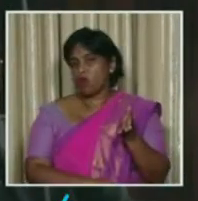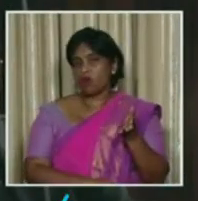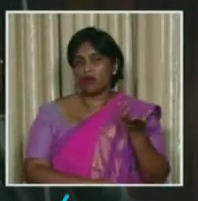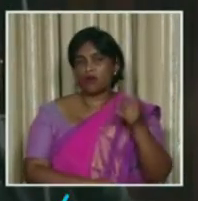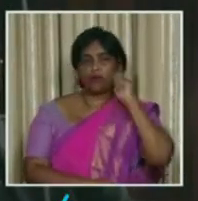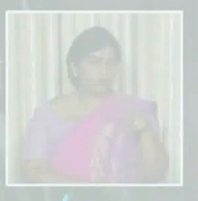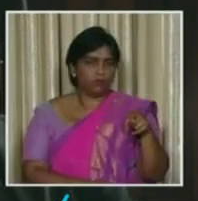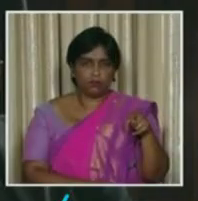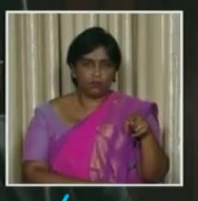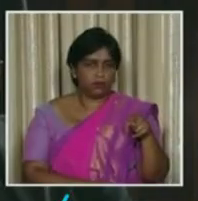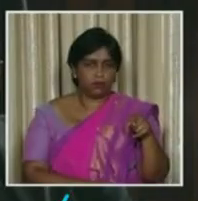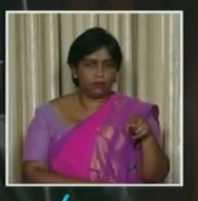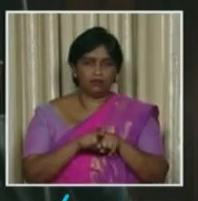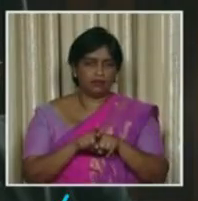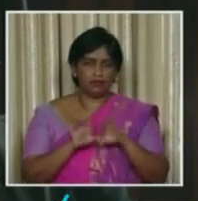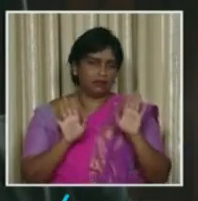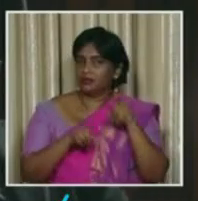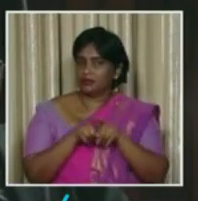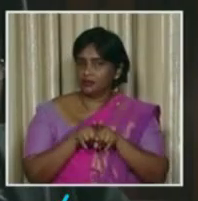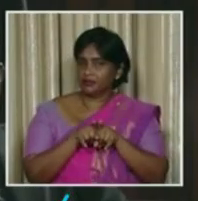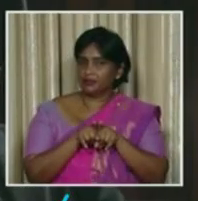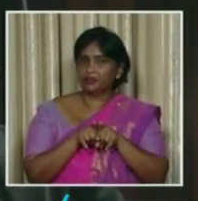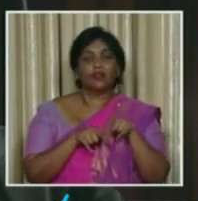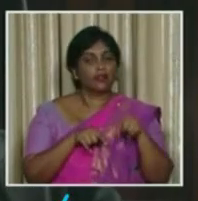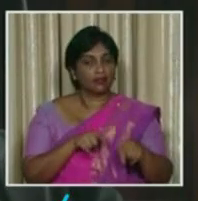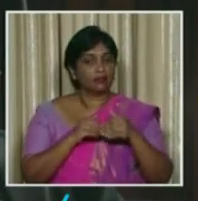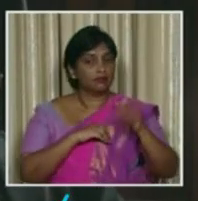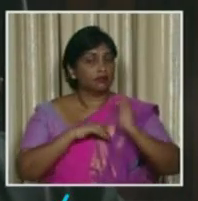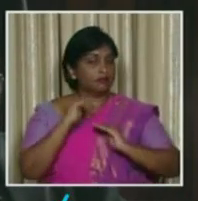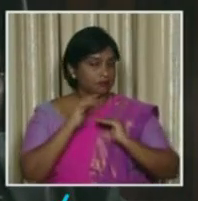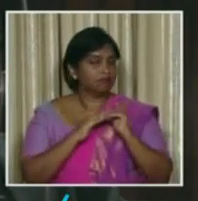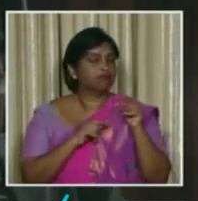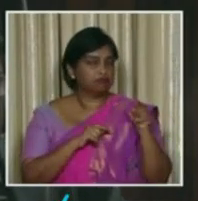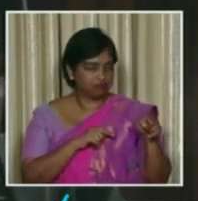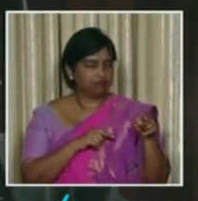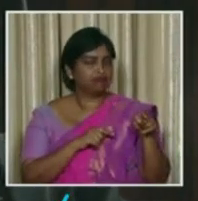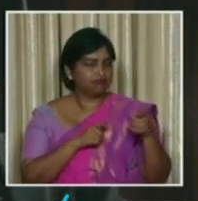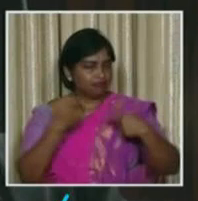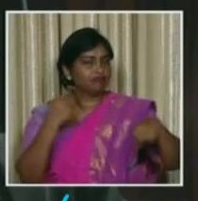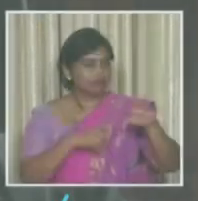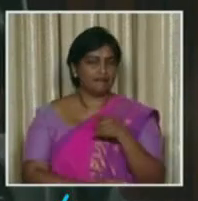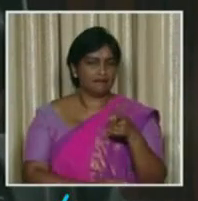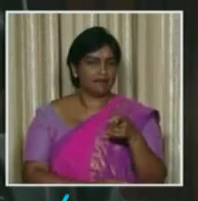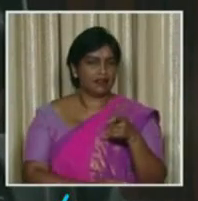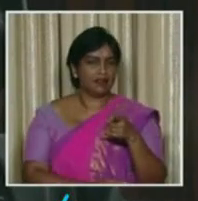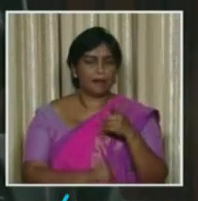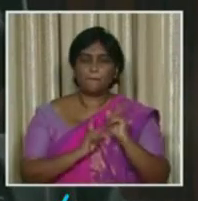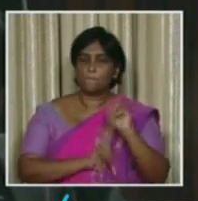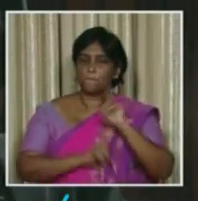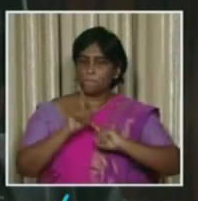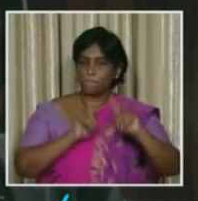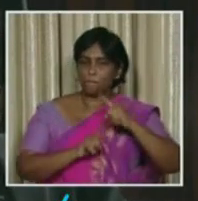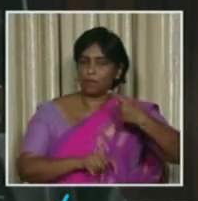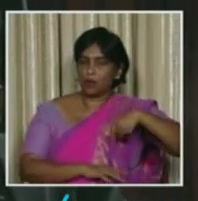මොන පුද්ගලයෝද කියන එකට වඩා මට හිතෙන්නේ මේ පවතින ක්‍රමය විසින් වෙන්න ඕනේ මට ඒ ප්‍රහාරය එල්ල වෙන්නේ නැත්තේ. මුළු පාර්ලිමේන්තුවම